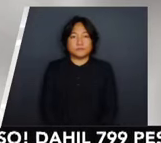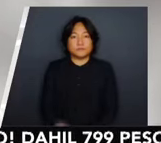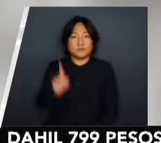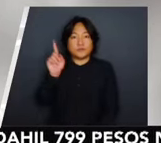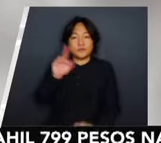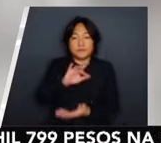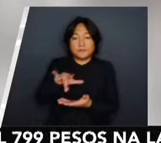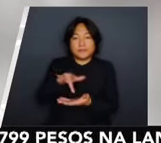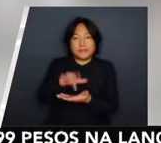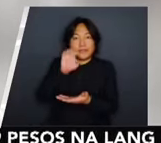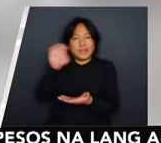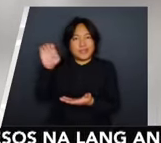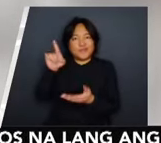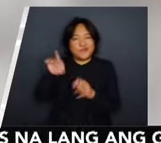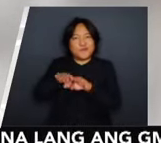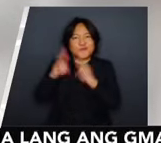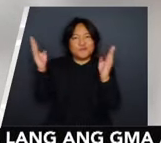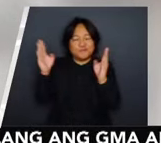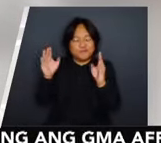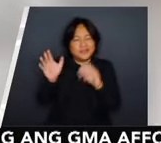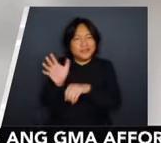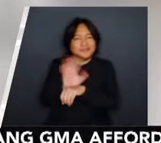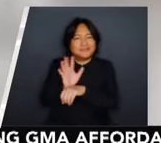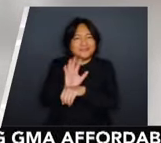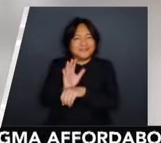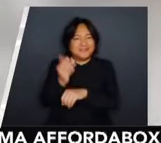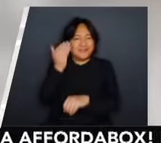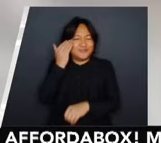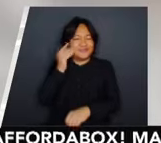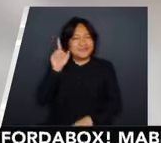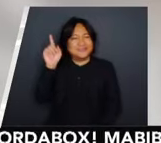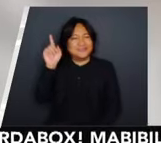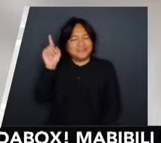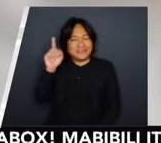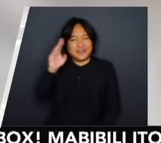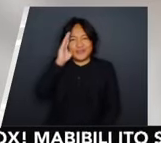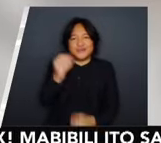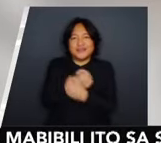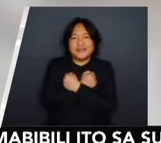sa Dubai, Qatar, Saudi Arabia at Oman, kumita na ito ng